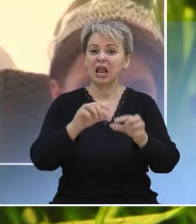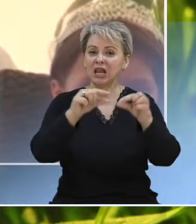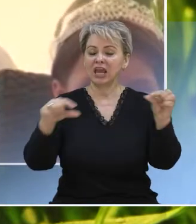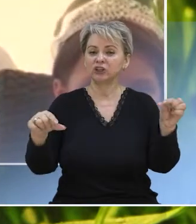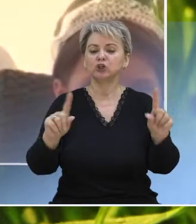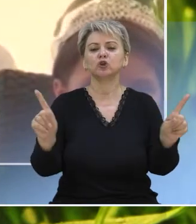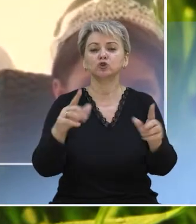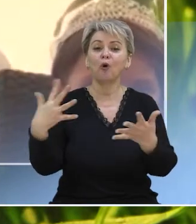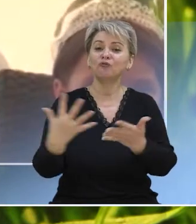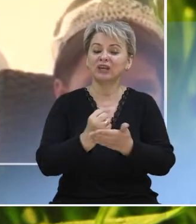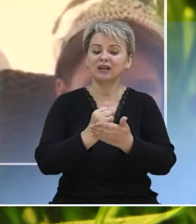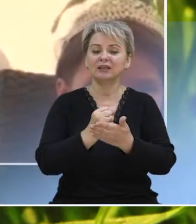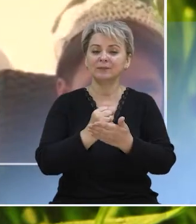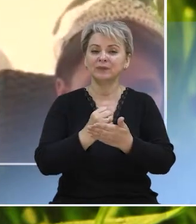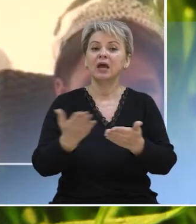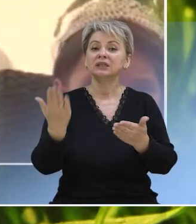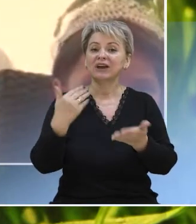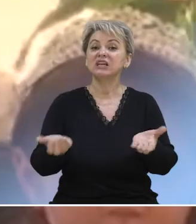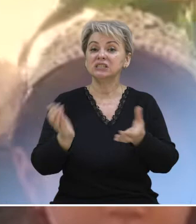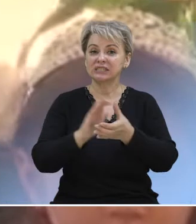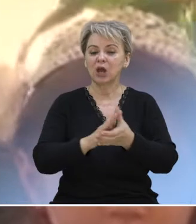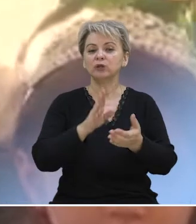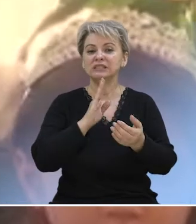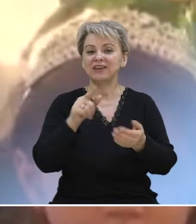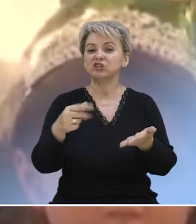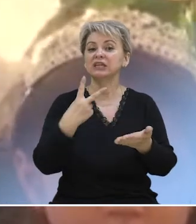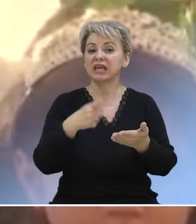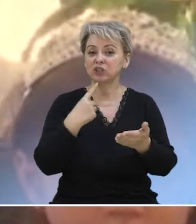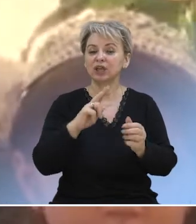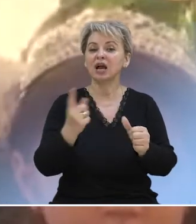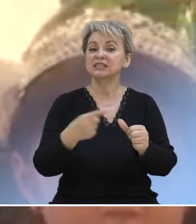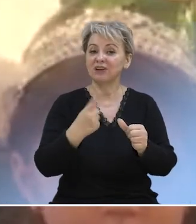какие ленточки, что выиграли? Давайте